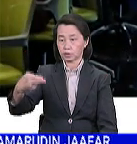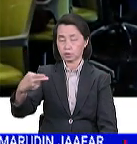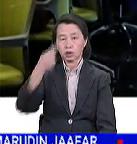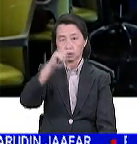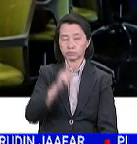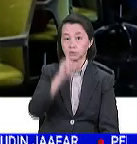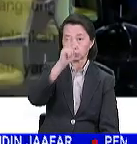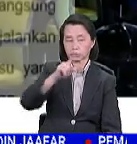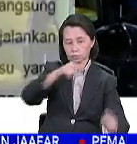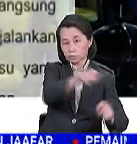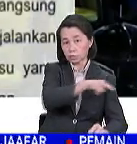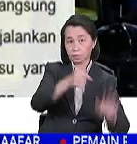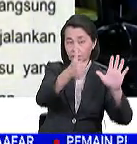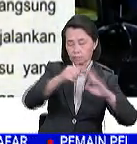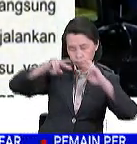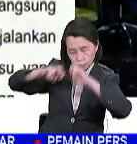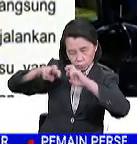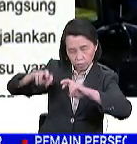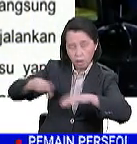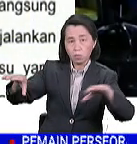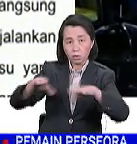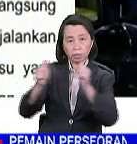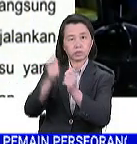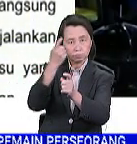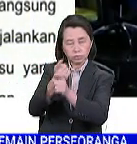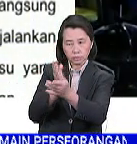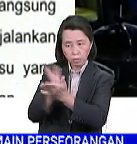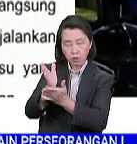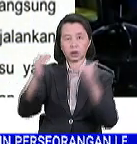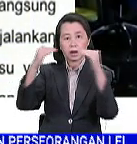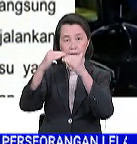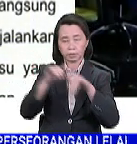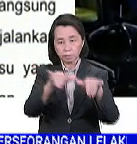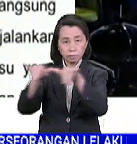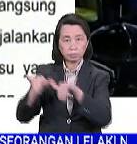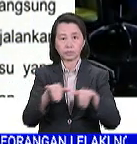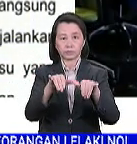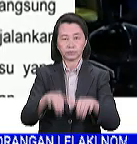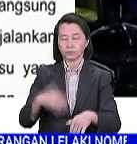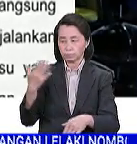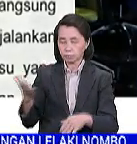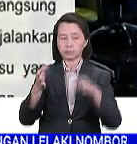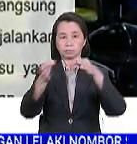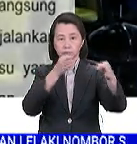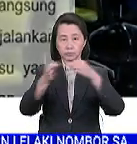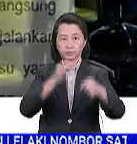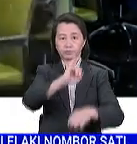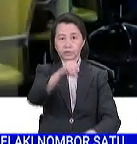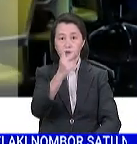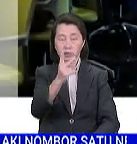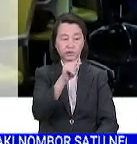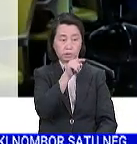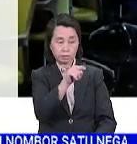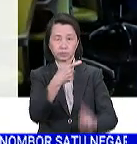bagi memastikan siasatan dapat dijalankan dengan telus, adil dan saksama. Beliau turut menjelaskan jawatankuasa